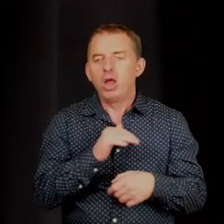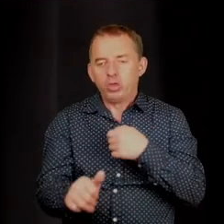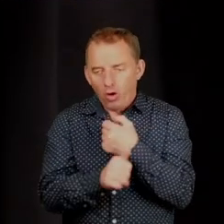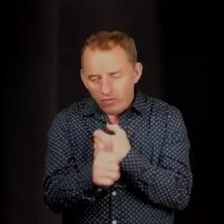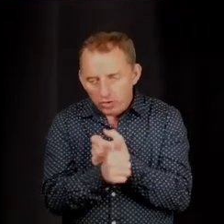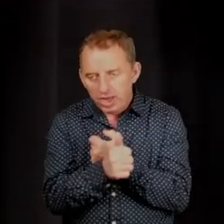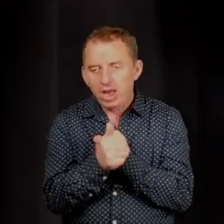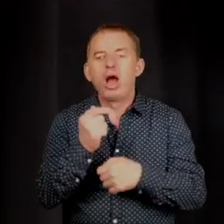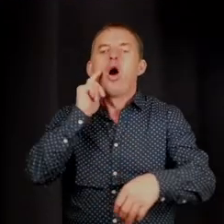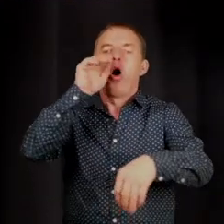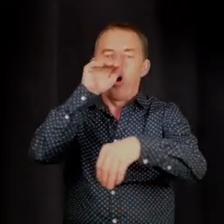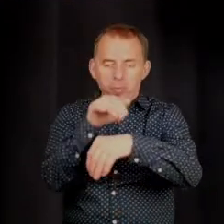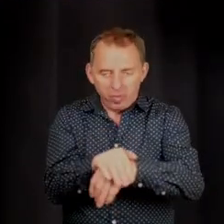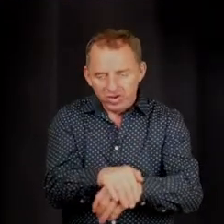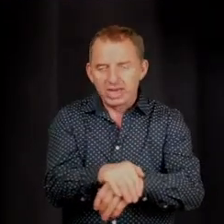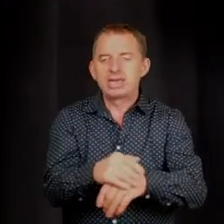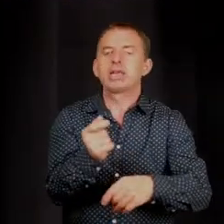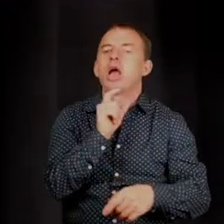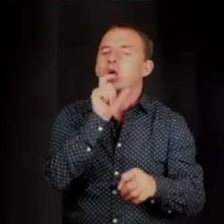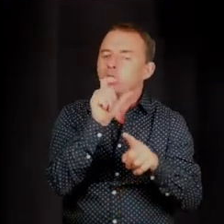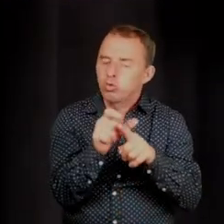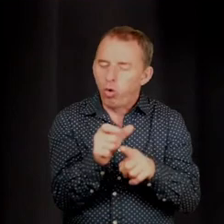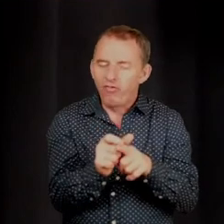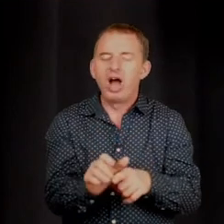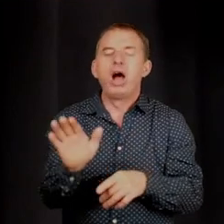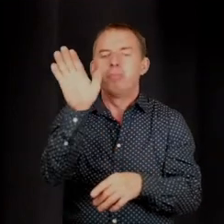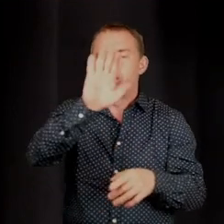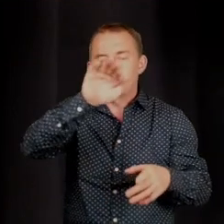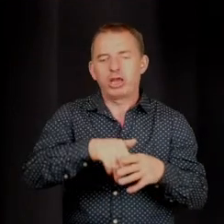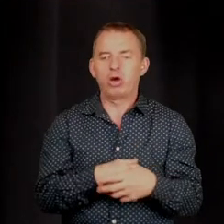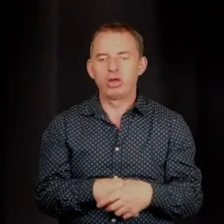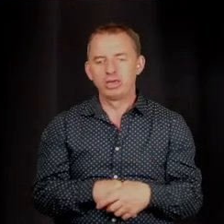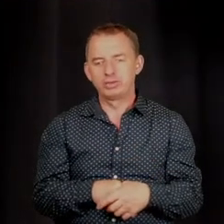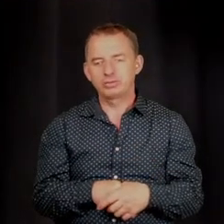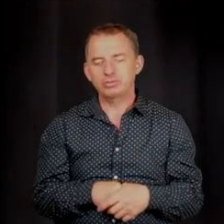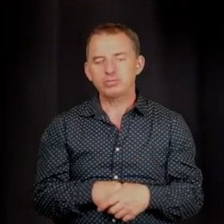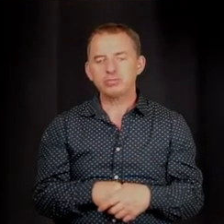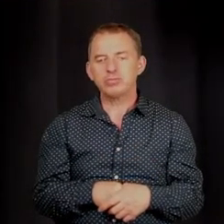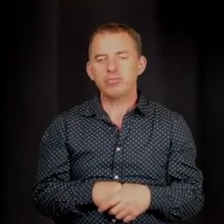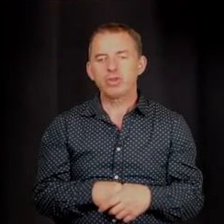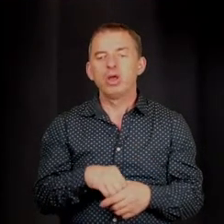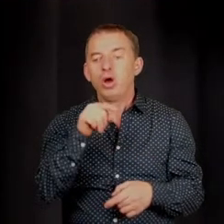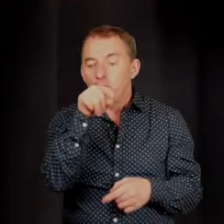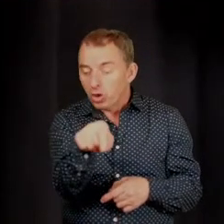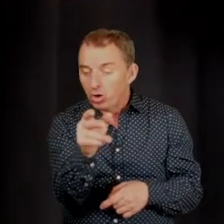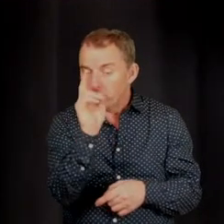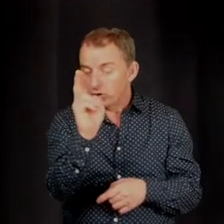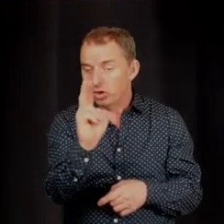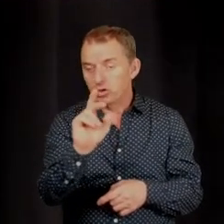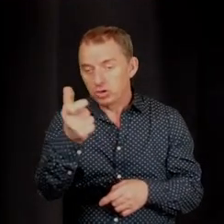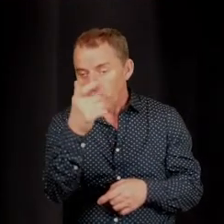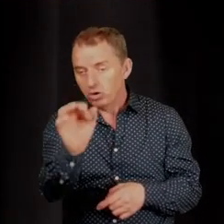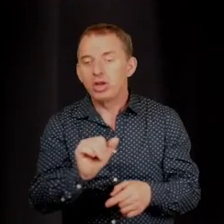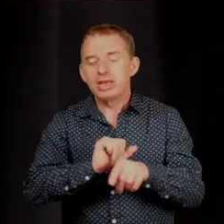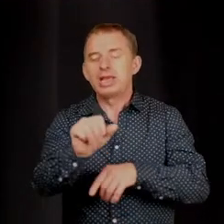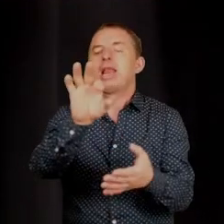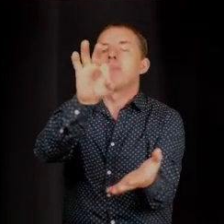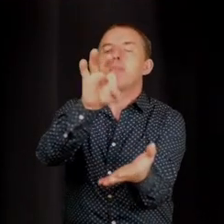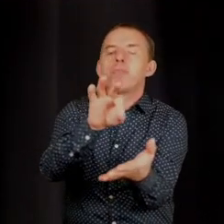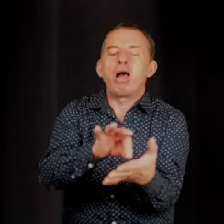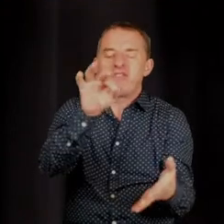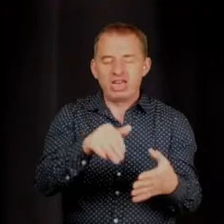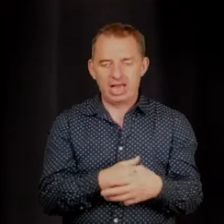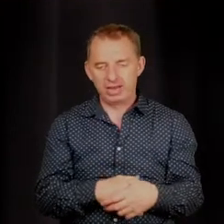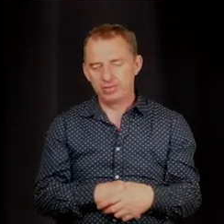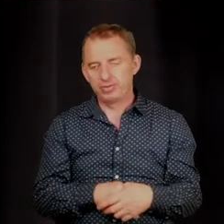pewnych obietnicach Słowa Bożego. Here is something that is certain. Oto coś, co jest pewne. Here is something that